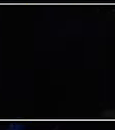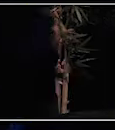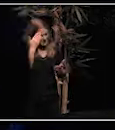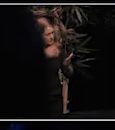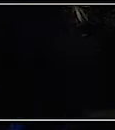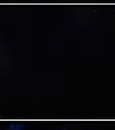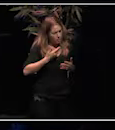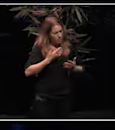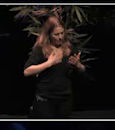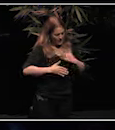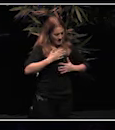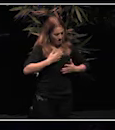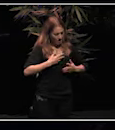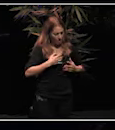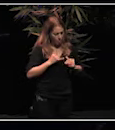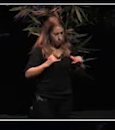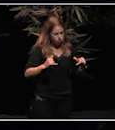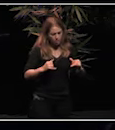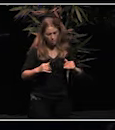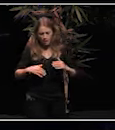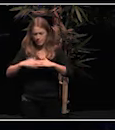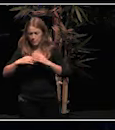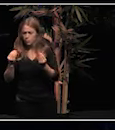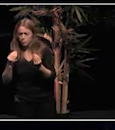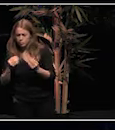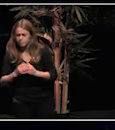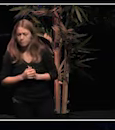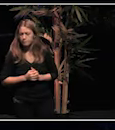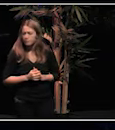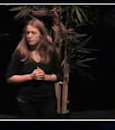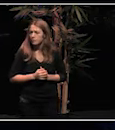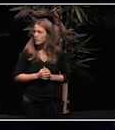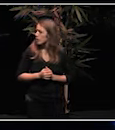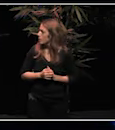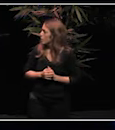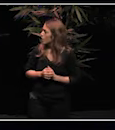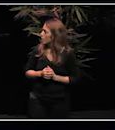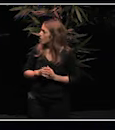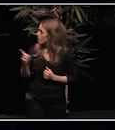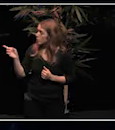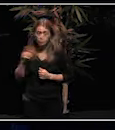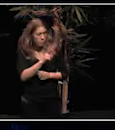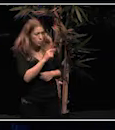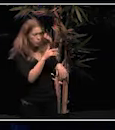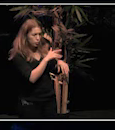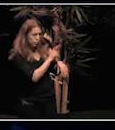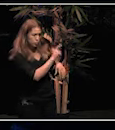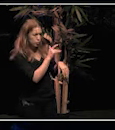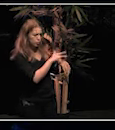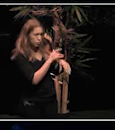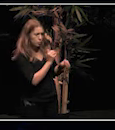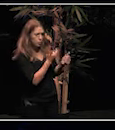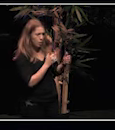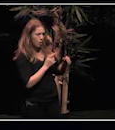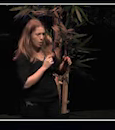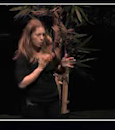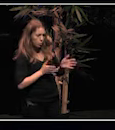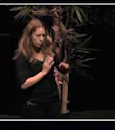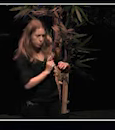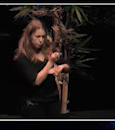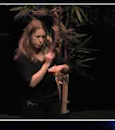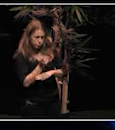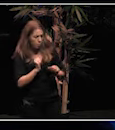vécu, on l'a dit, à travers plusieurs courses, Guillaume. Quelles sont-elles, ces courses?